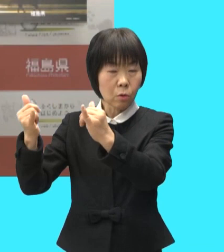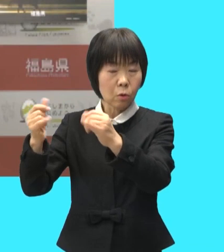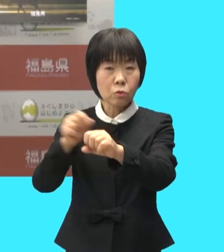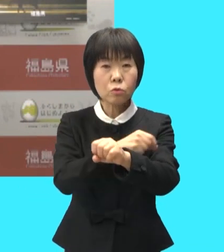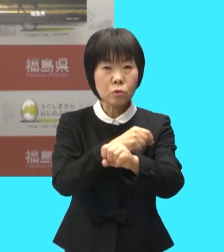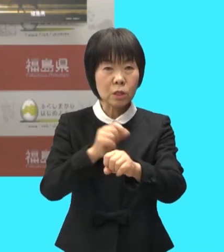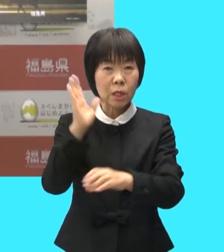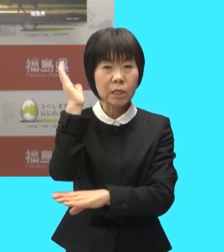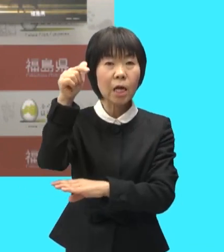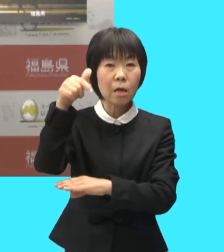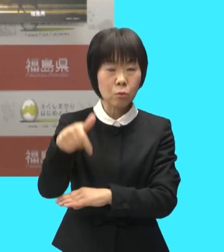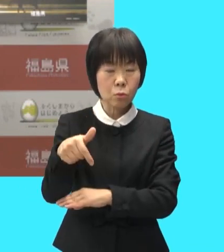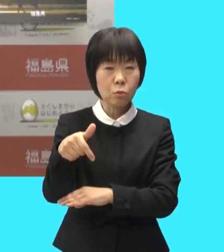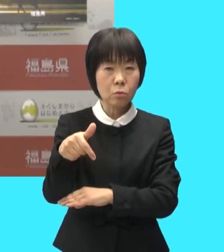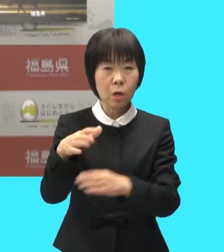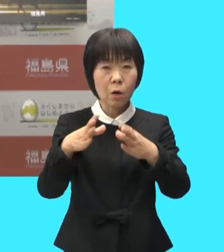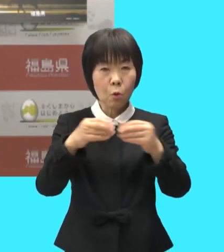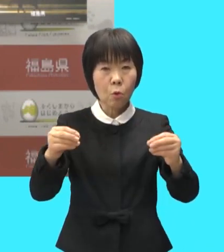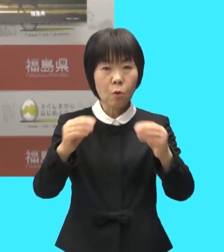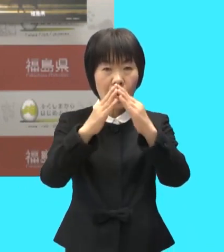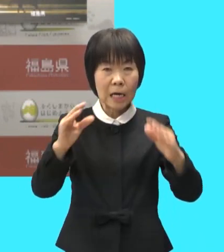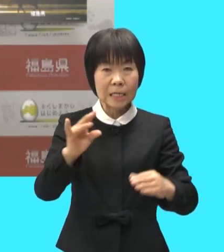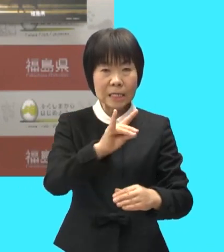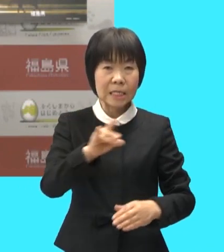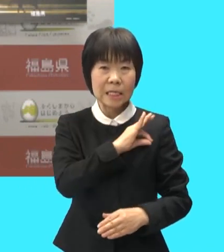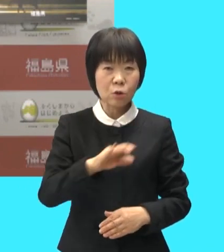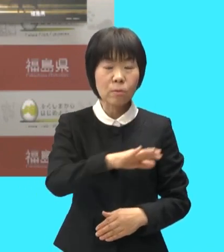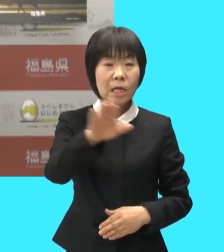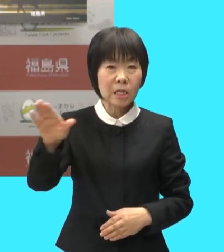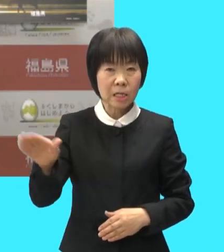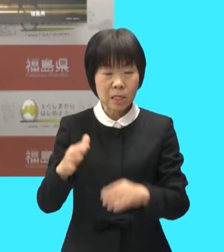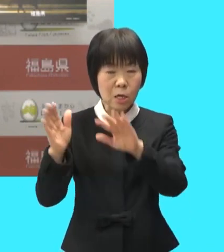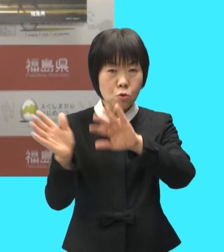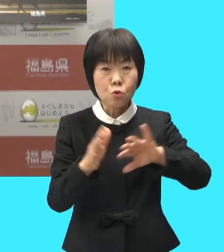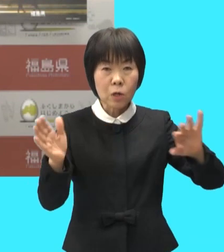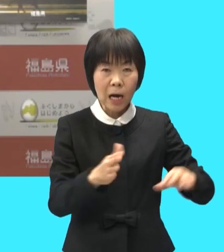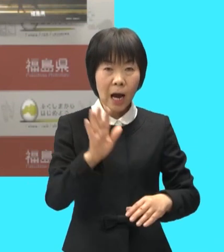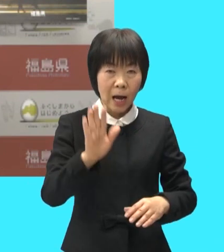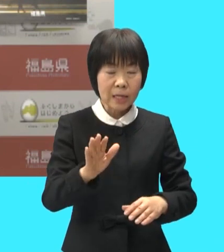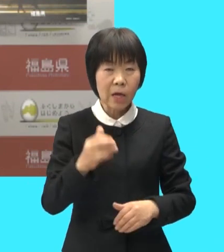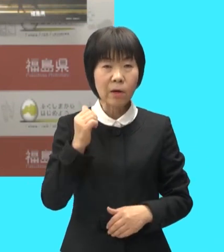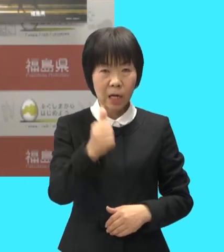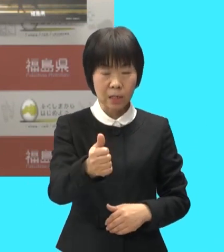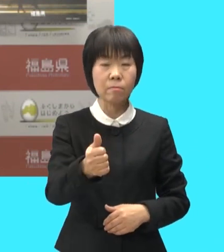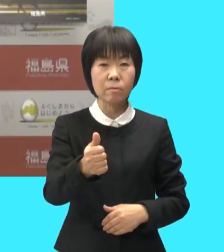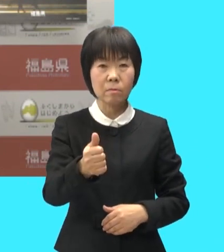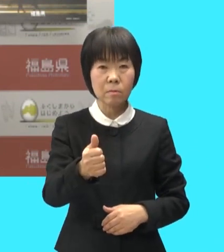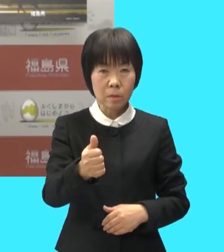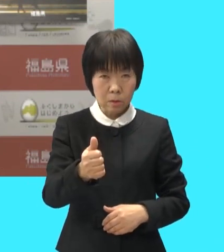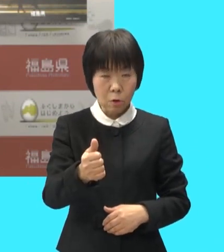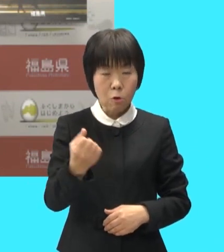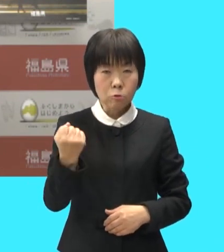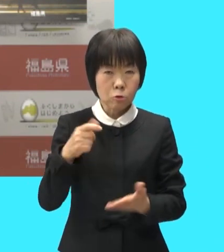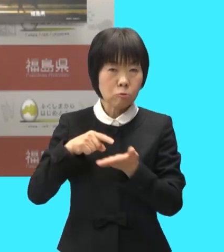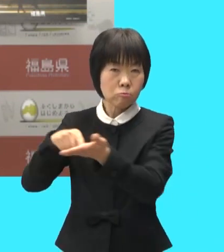に政府であったり国会議員の皆さんに対して風化があってはならないということをより強く